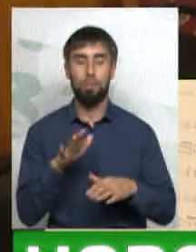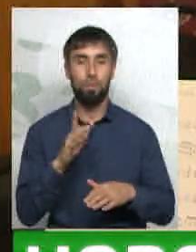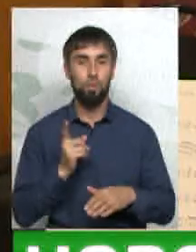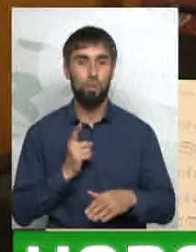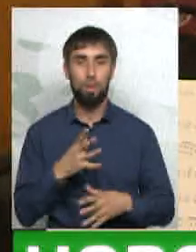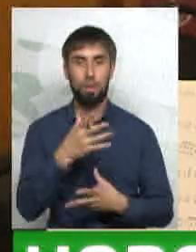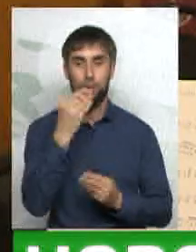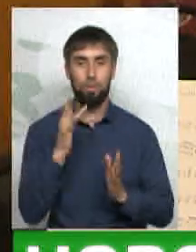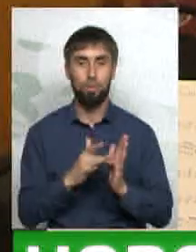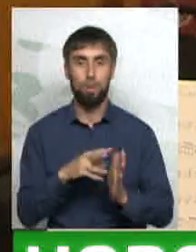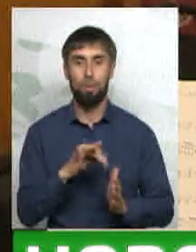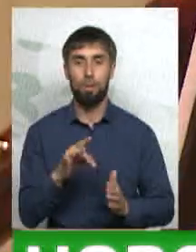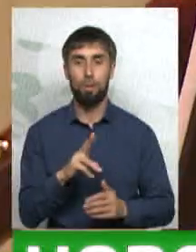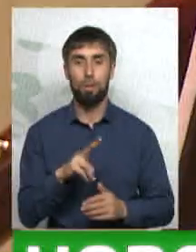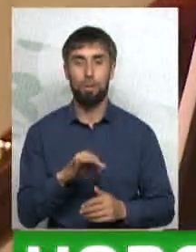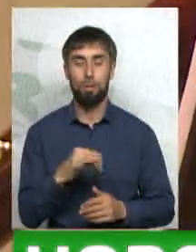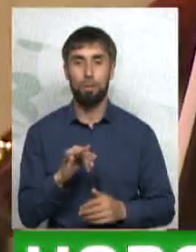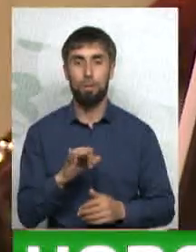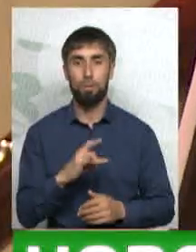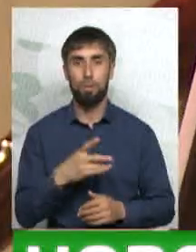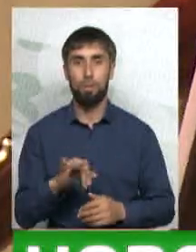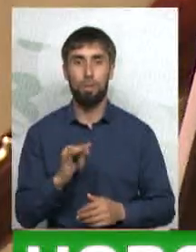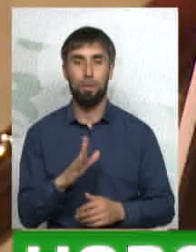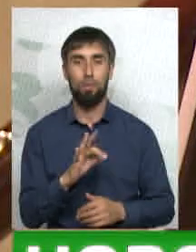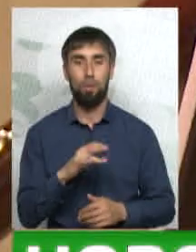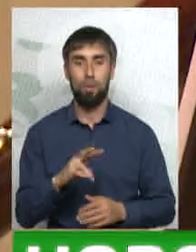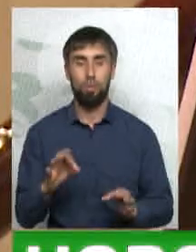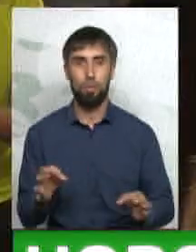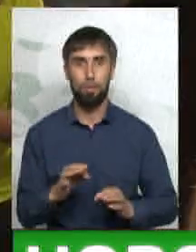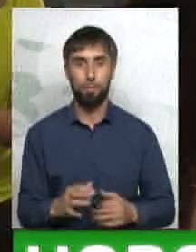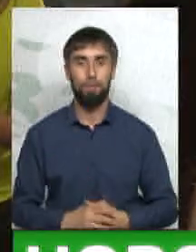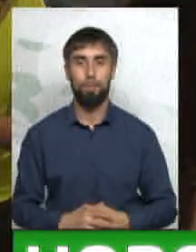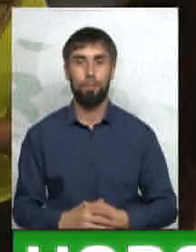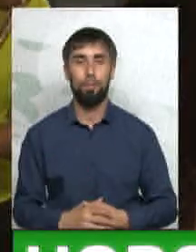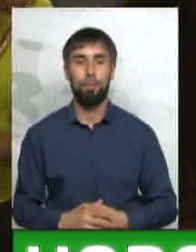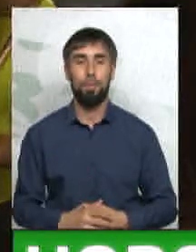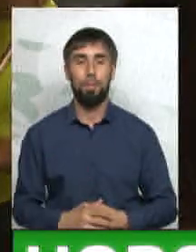незабываемое путешествие в мир классической, инструментальной и вокальной музыки.